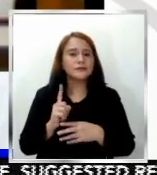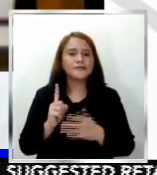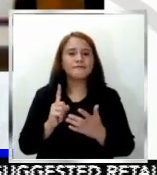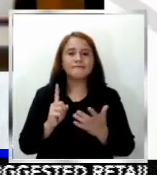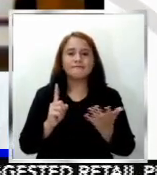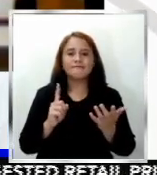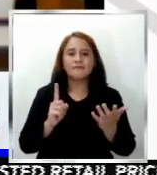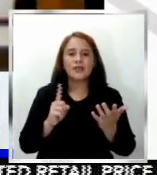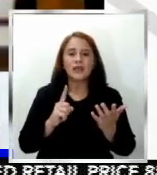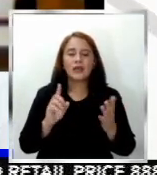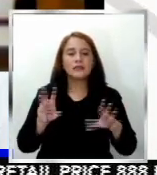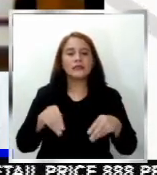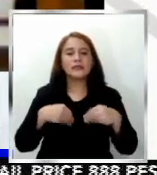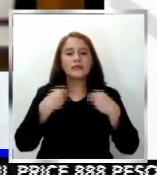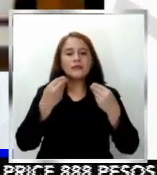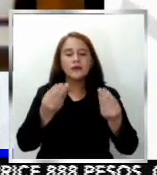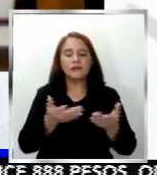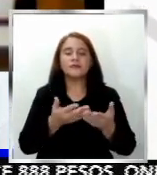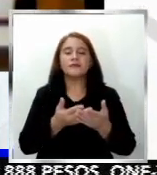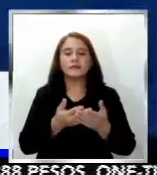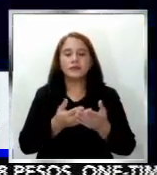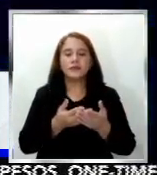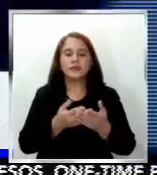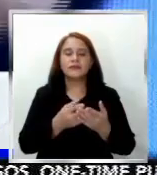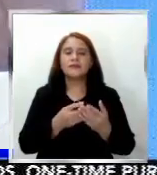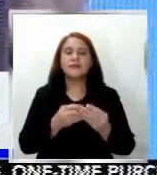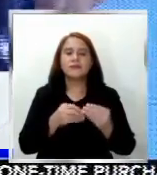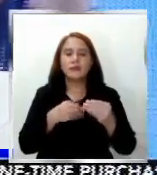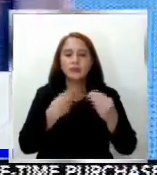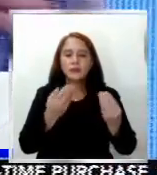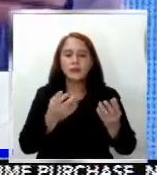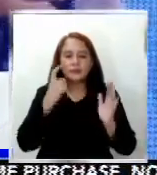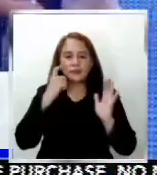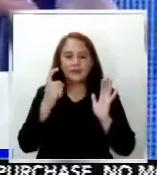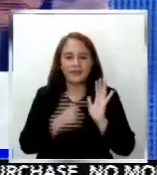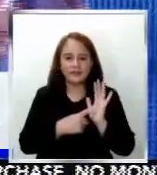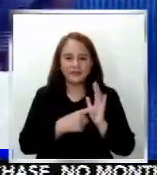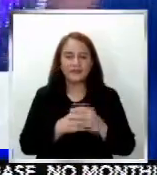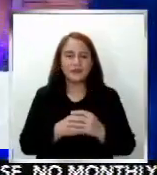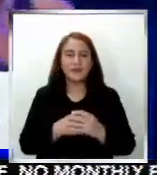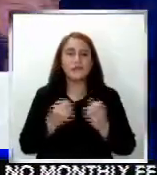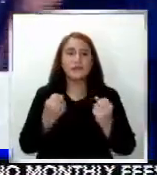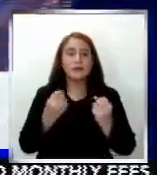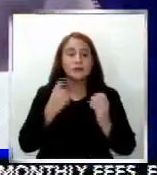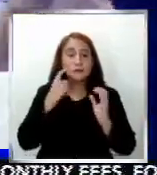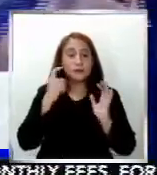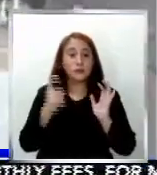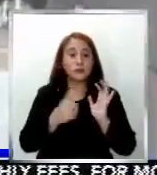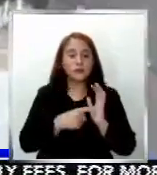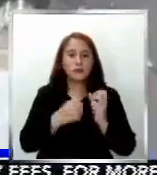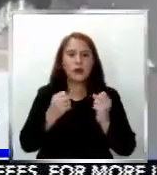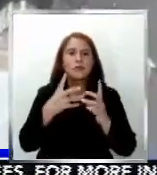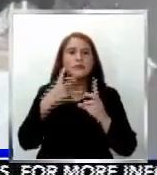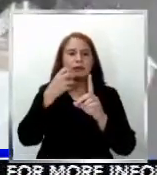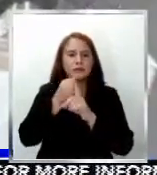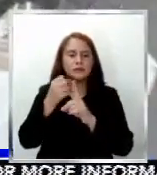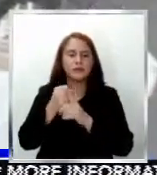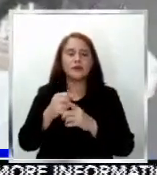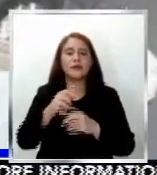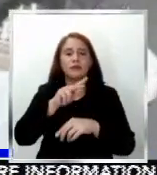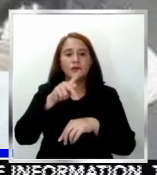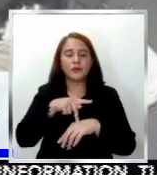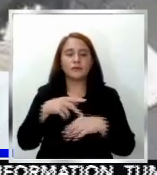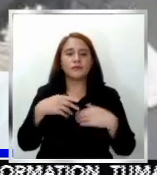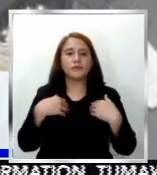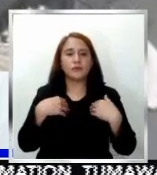binibigyan pala ng magandang pagkakilala. Sa dami ng pagkilala at ng mga nakamit na ng Philippine Sports Hall of Famer, gaya ng